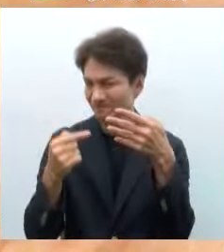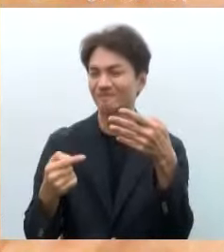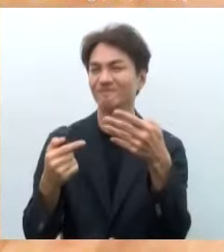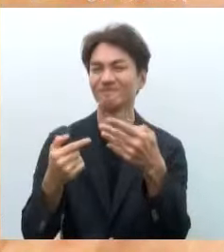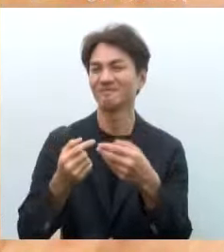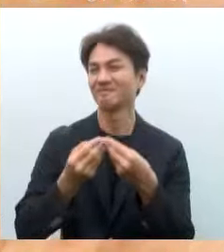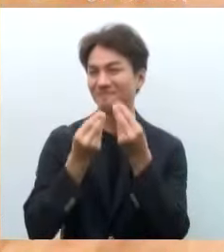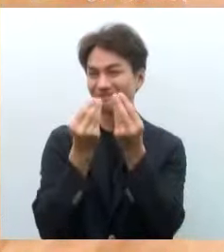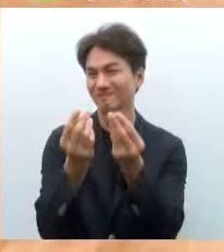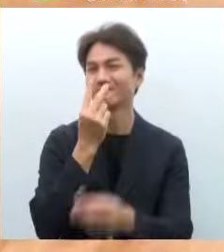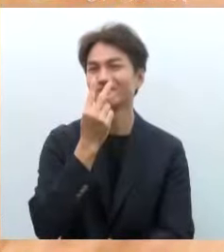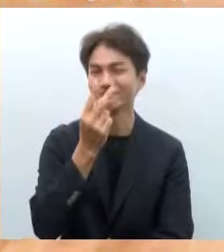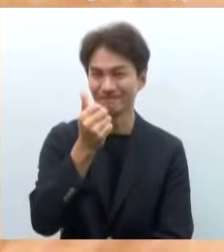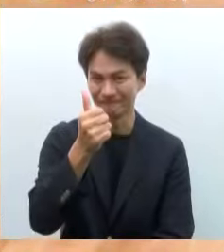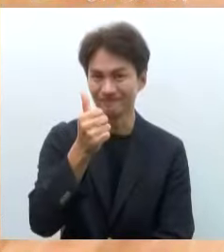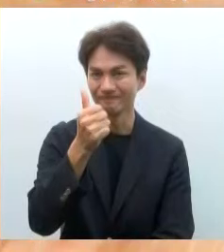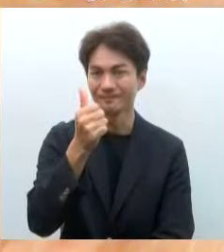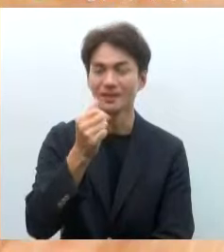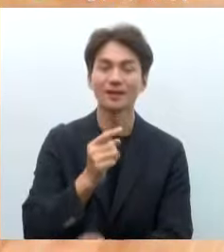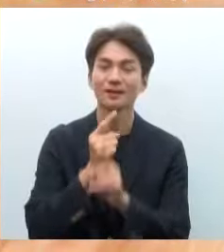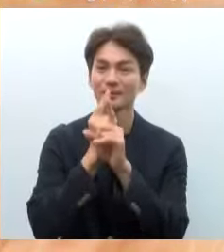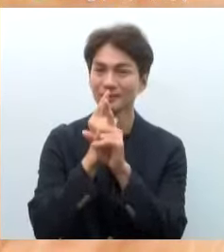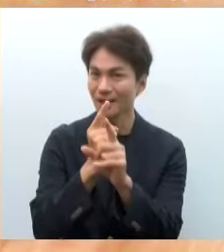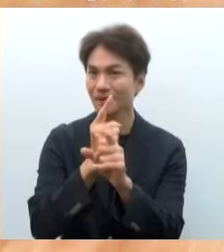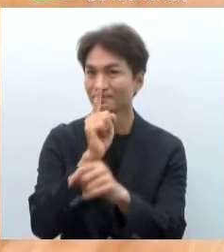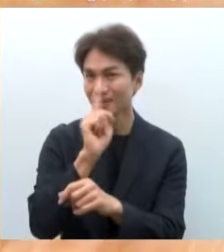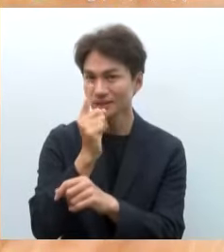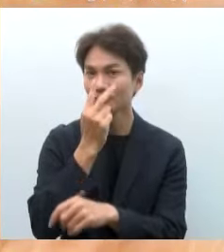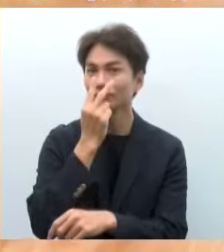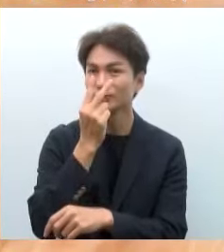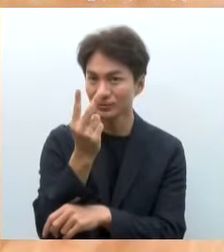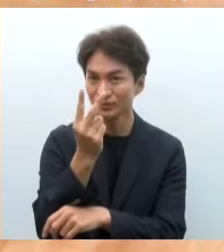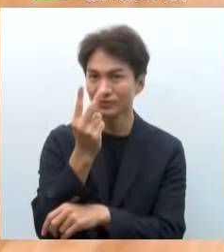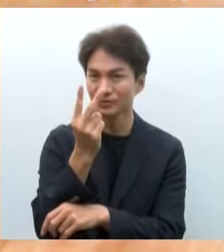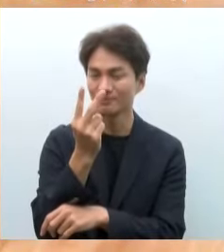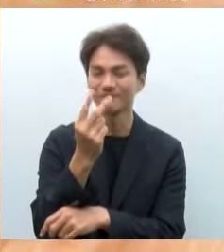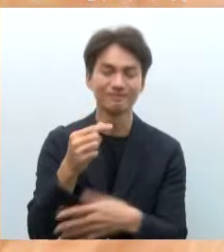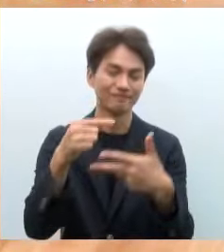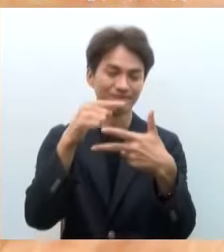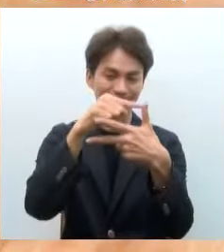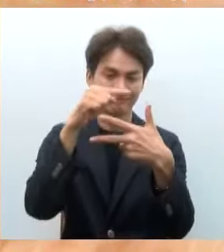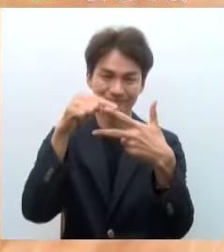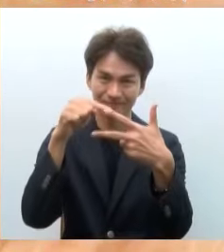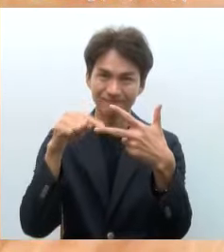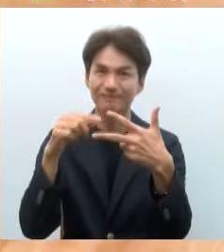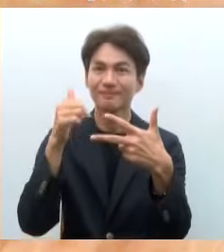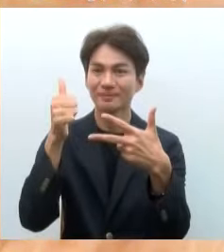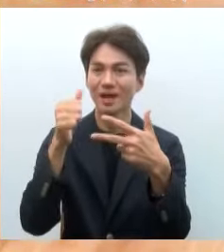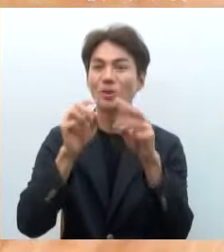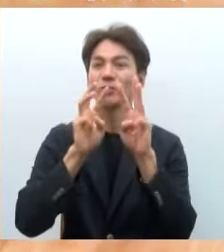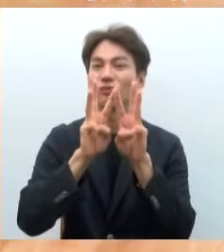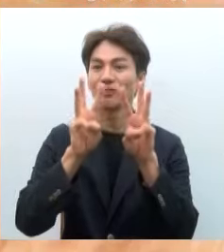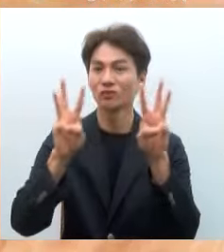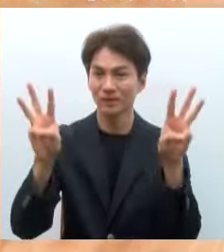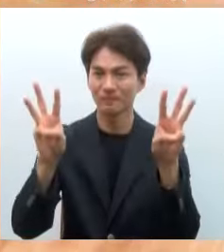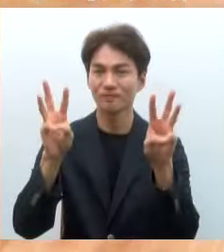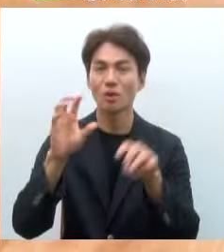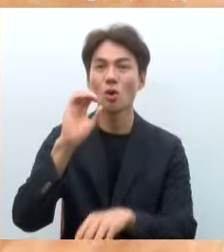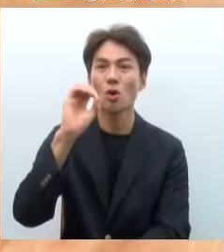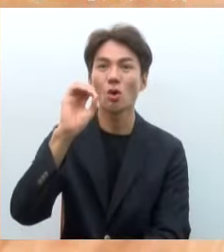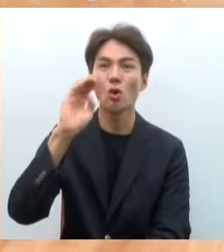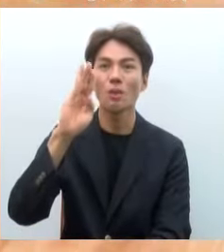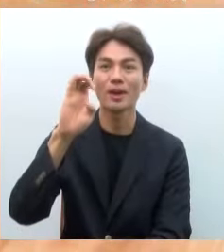เดียวนะคะโดยทุกท่านสามารถที่จะติดตามรับชมรายการของเราได้ผ่านหลากหลายช่องทางเลยค่ะไม่ว่าจะเป็นทาง www.obectv.tv น